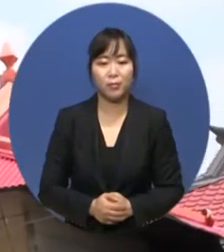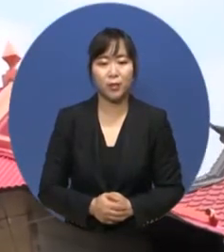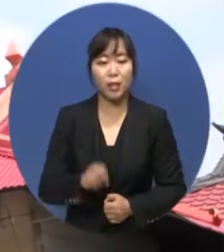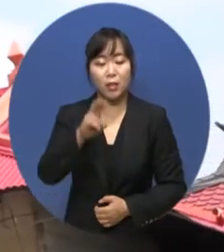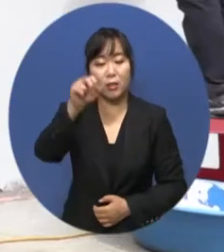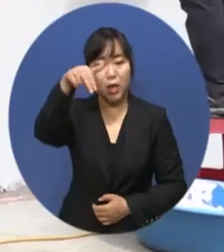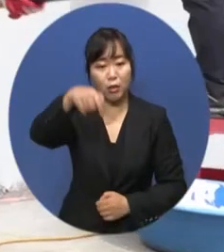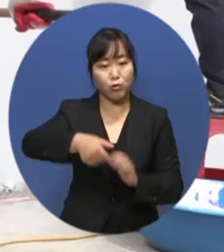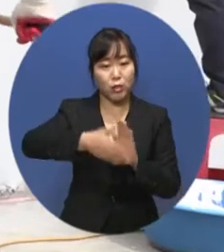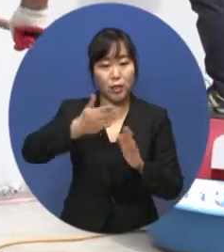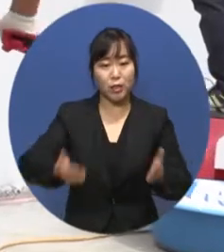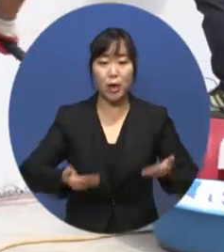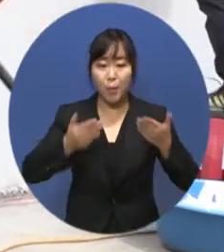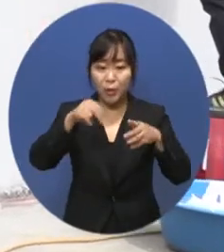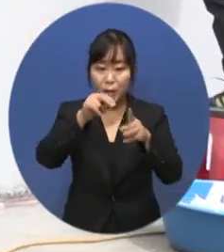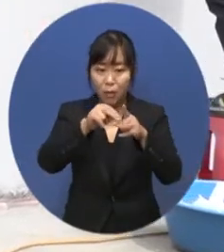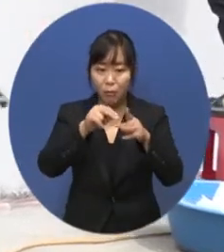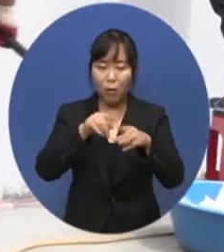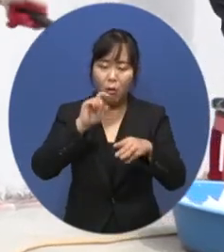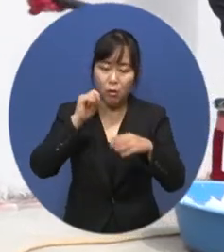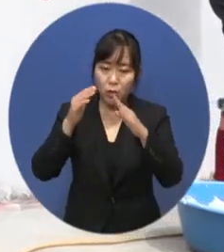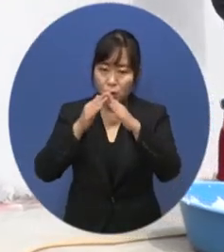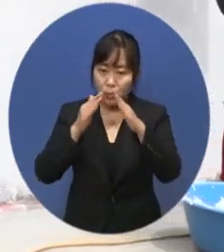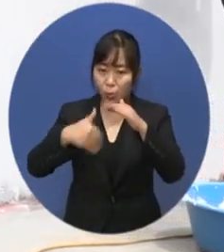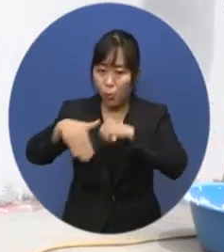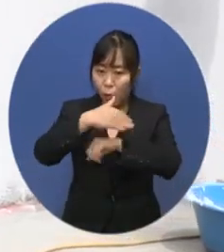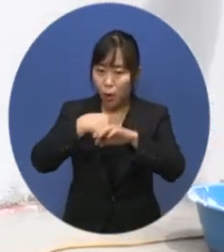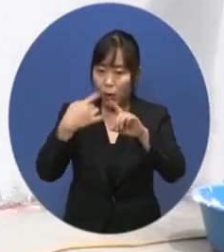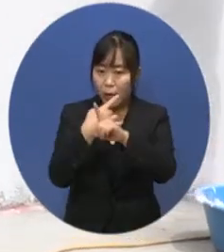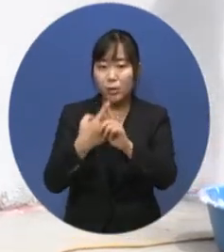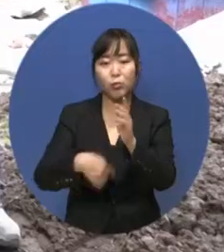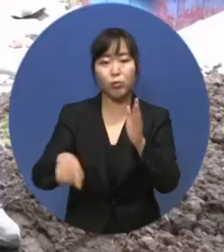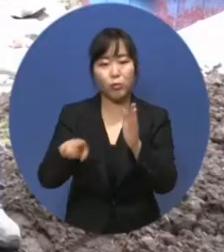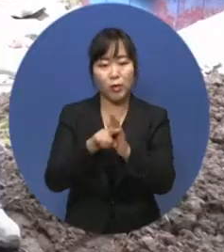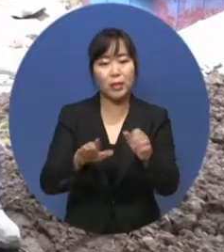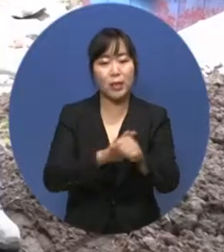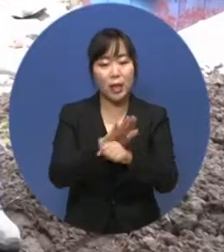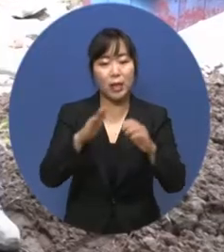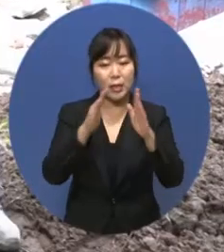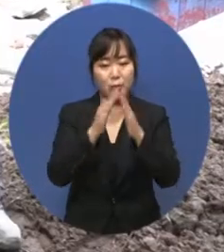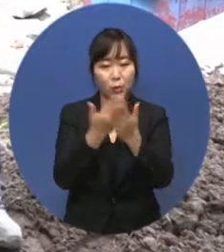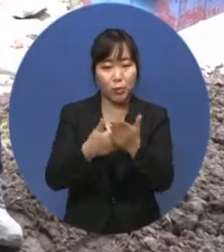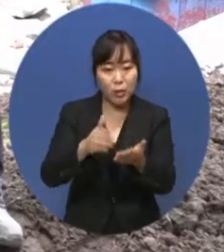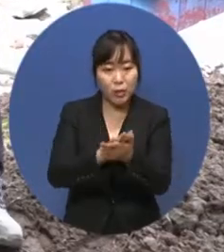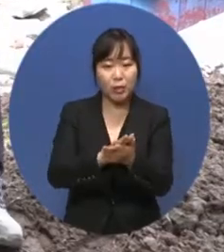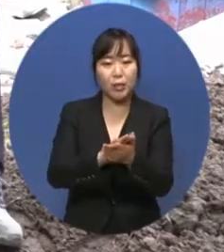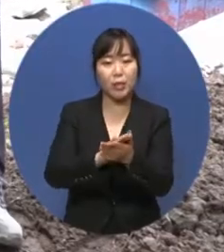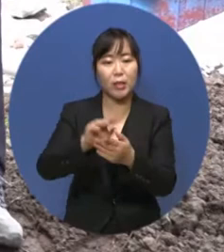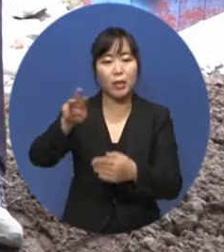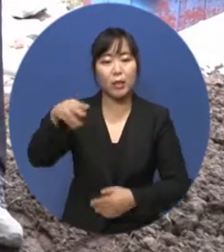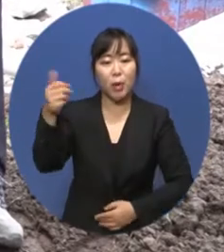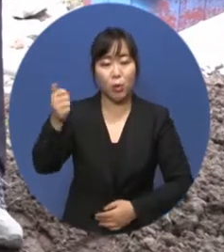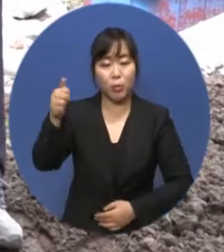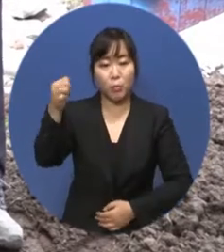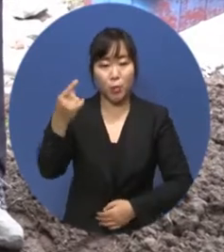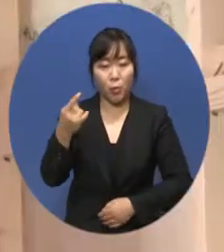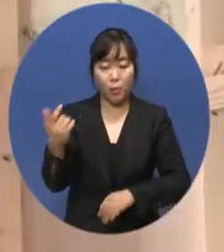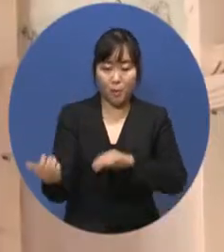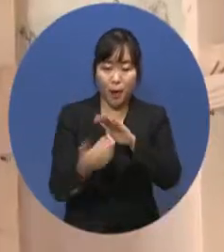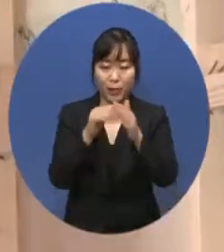양주시 자원봉사센터는 소외계층 주거환경 개선을 위한 사랑의 집고치기 350호 달성